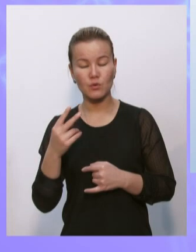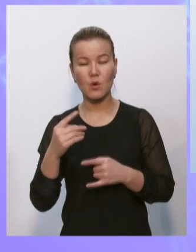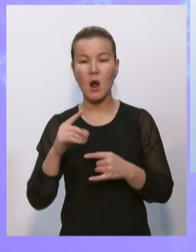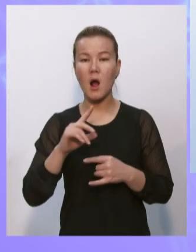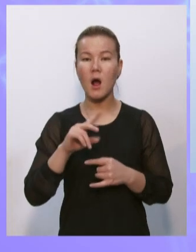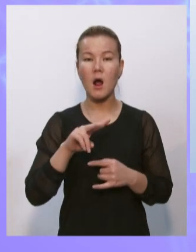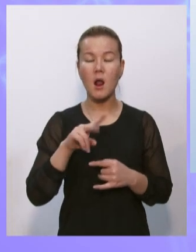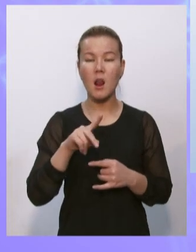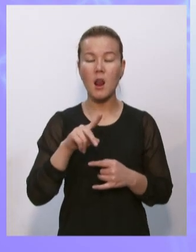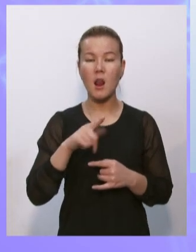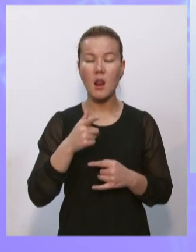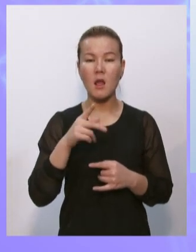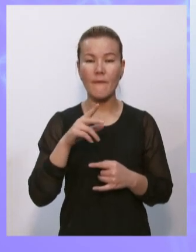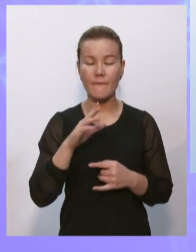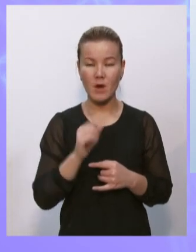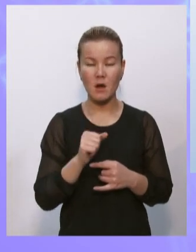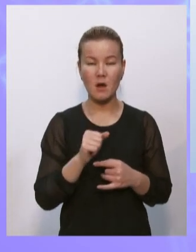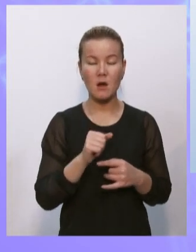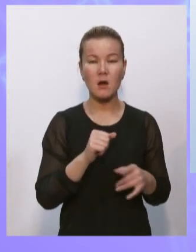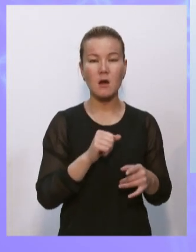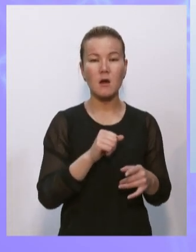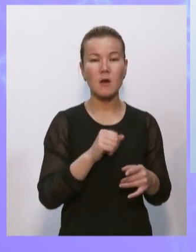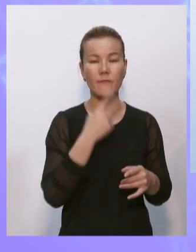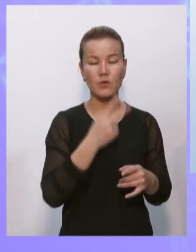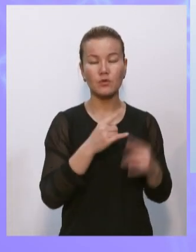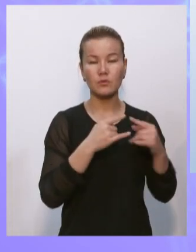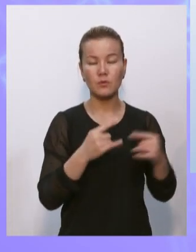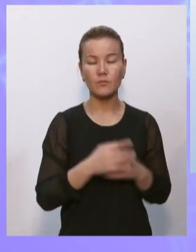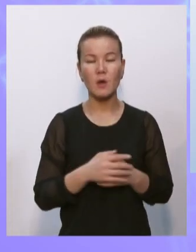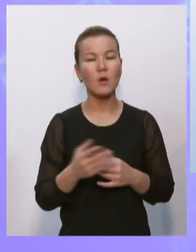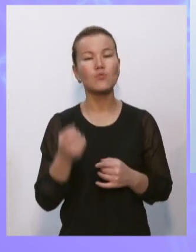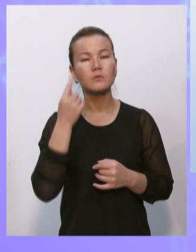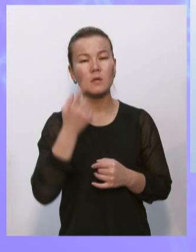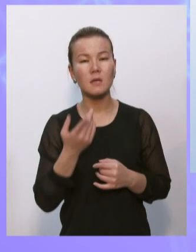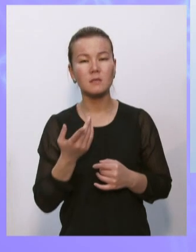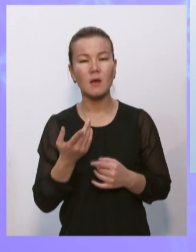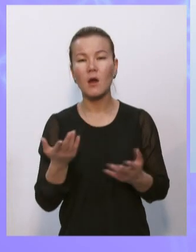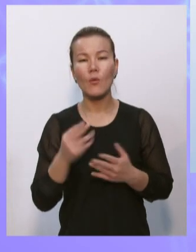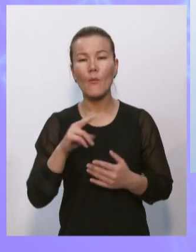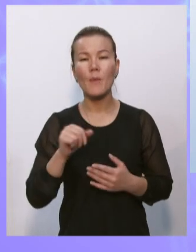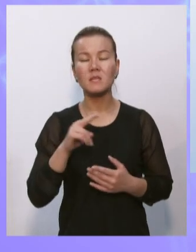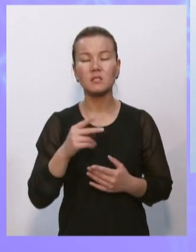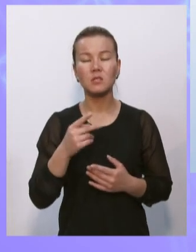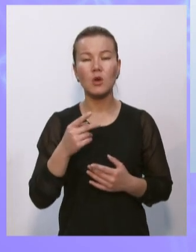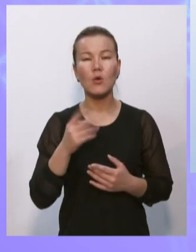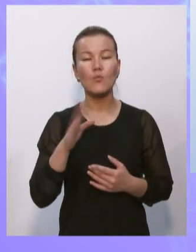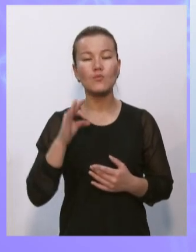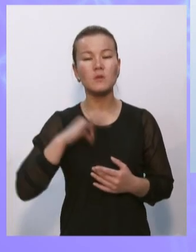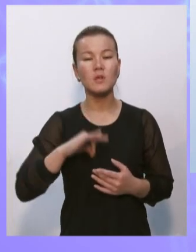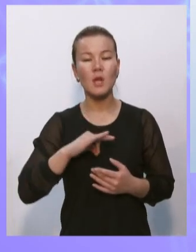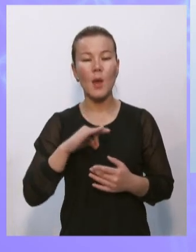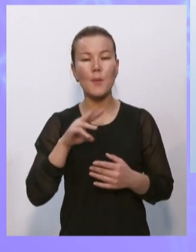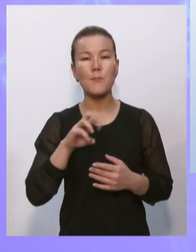же узнать, какой это падеж? Будем пользоваться методом подмены.